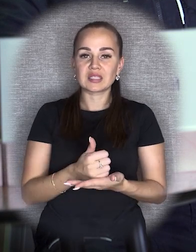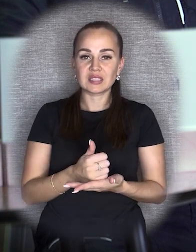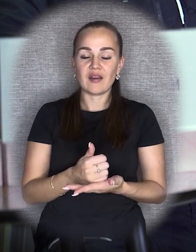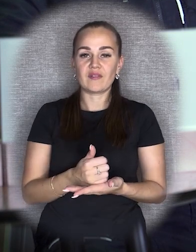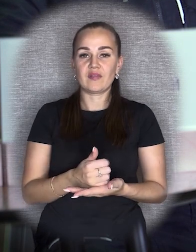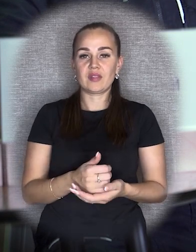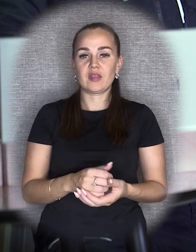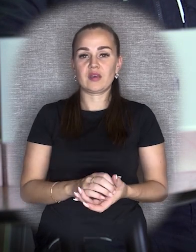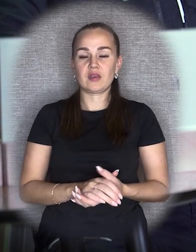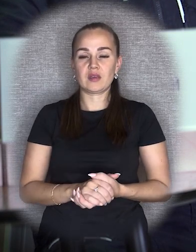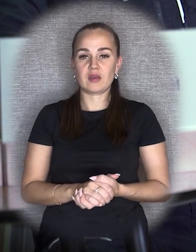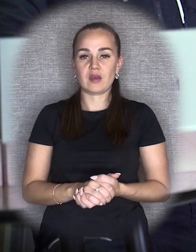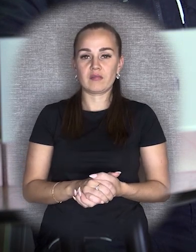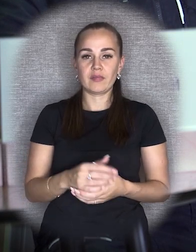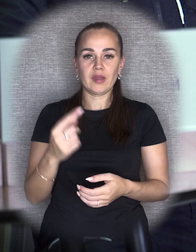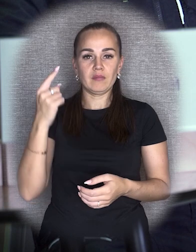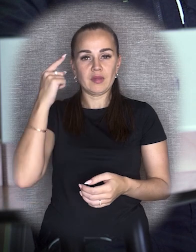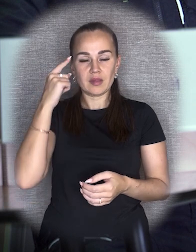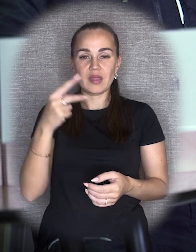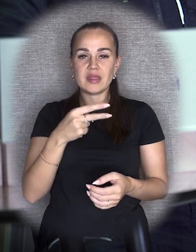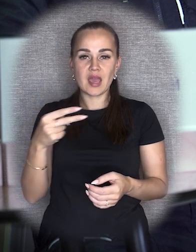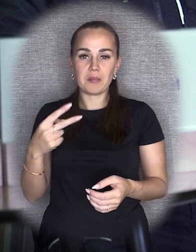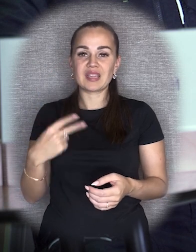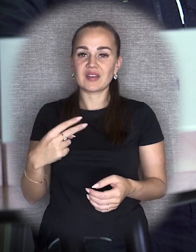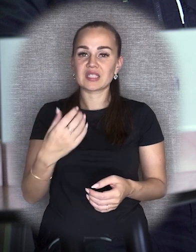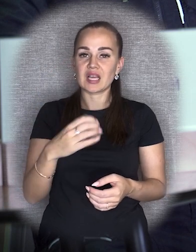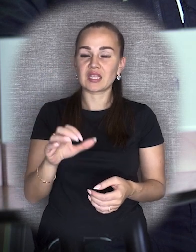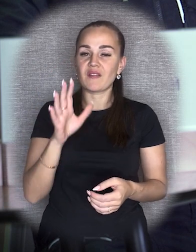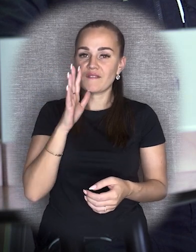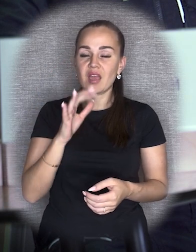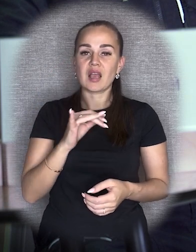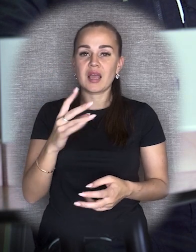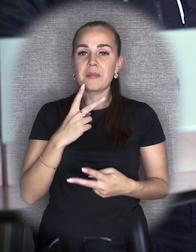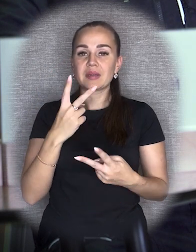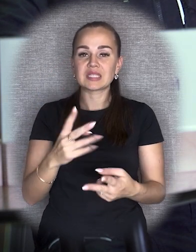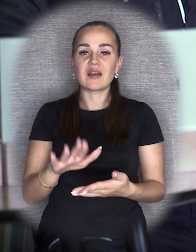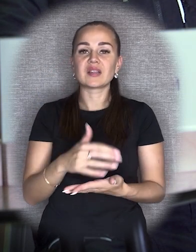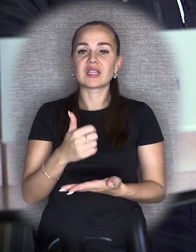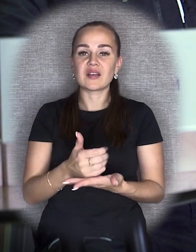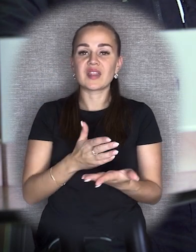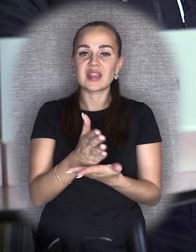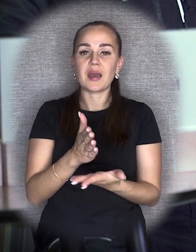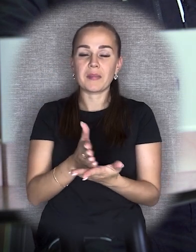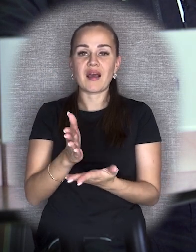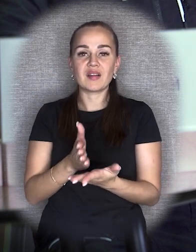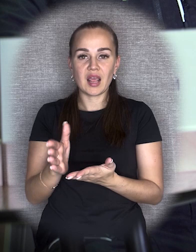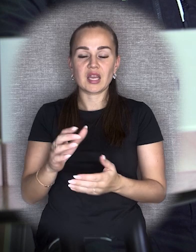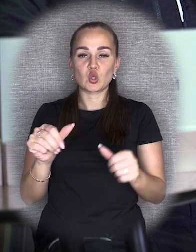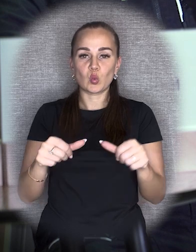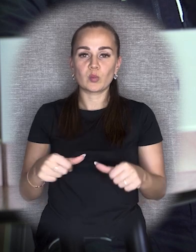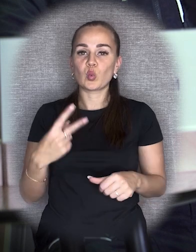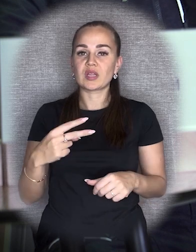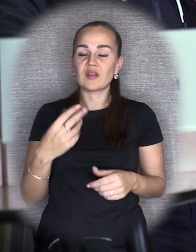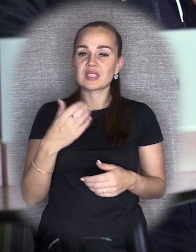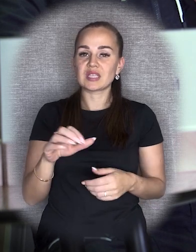основные вехи и коллизии 20 века, но также представить основные направления в скульптуре 20